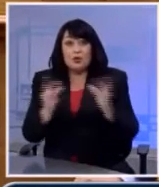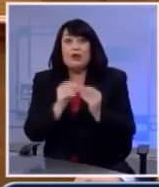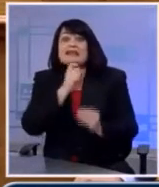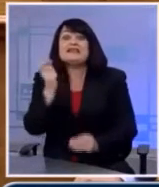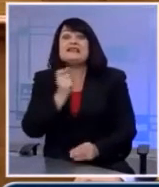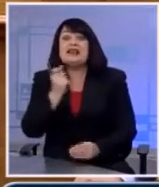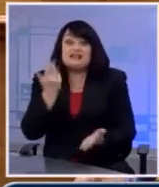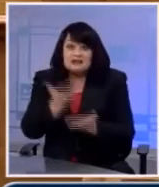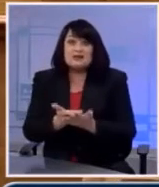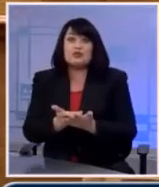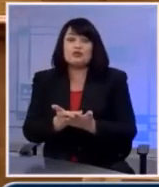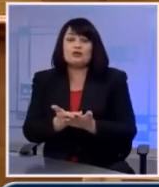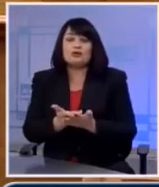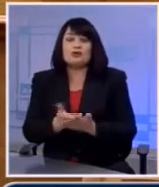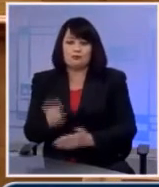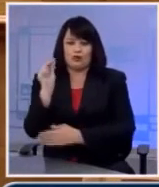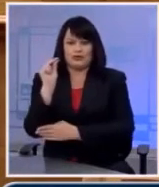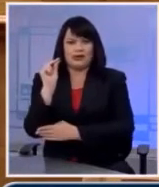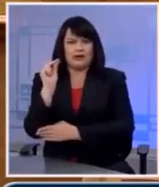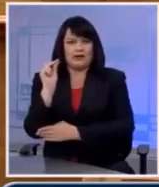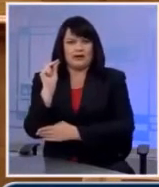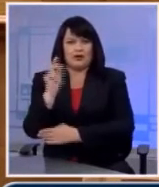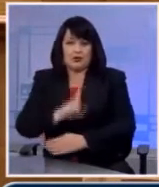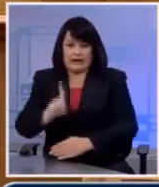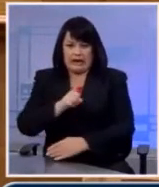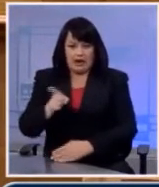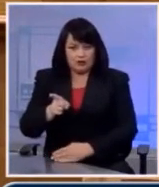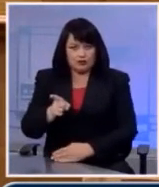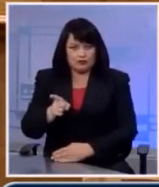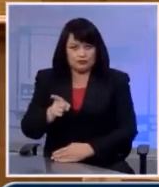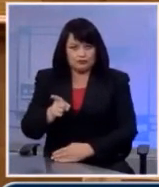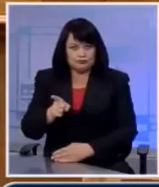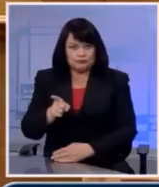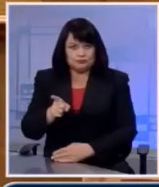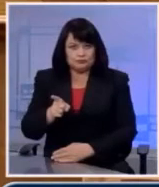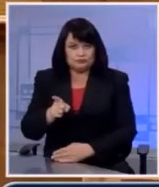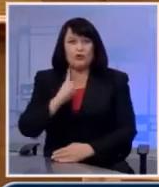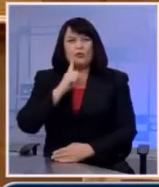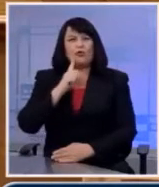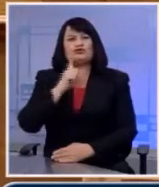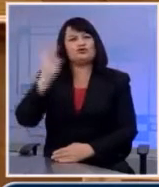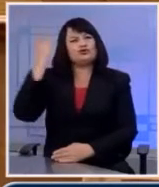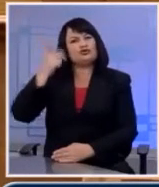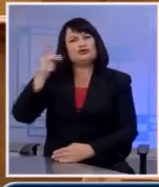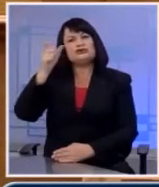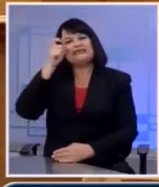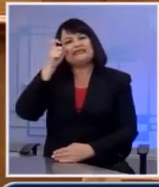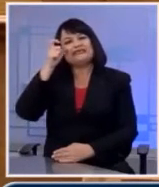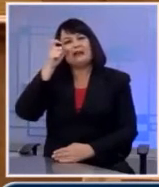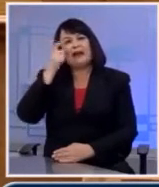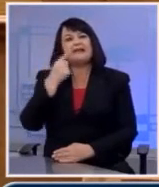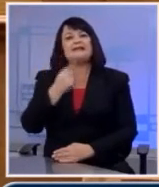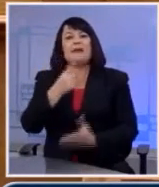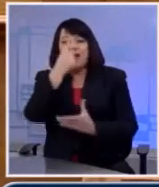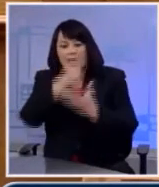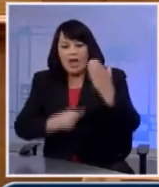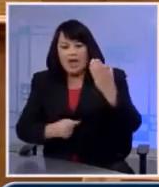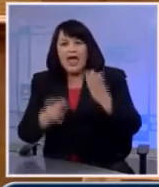συντάξεις και είχε δεσμευθεί, όπως όλη η κυβέρνηση Σαμαρά τότε, για τη ρήτρα μηδενικού